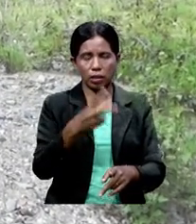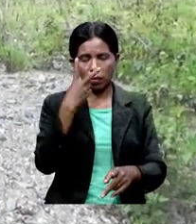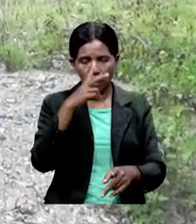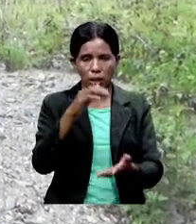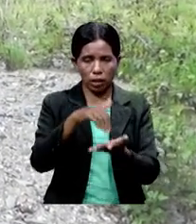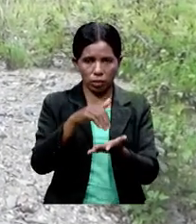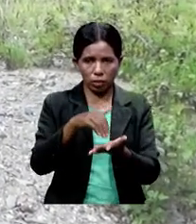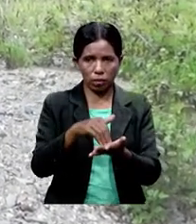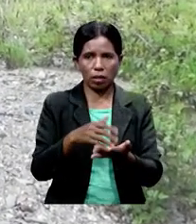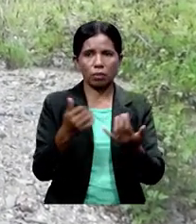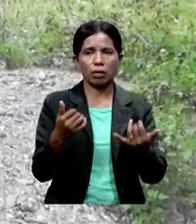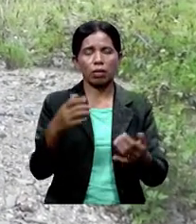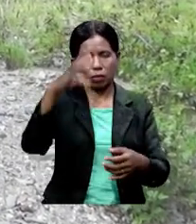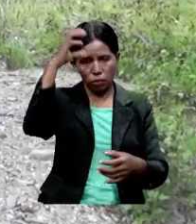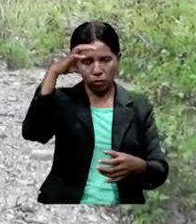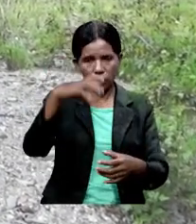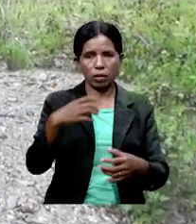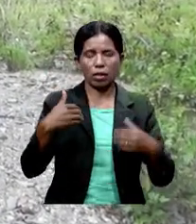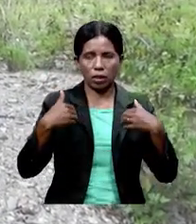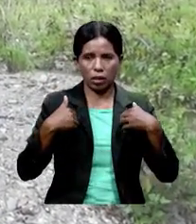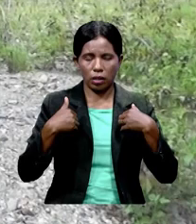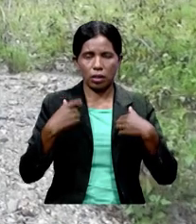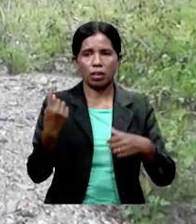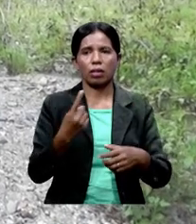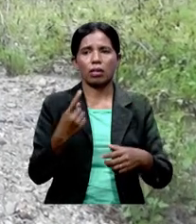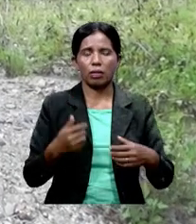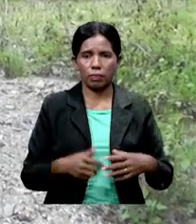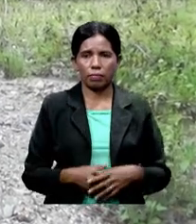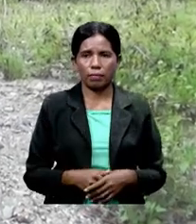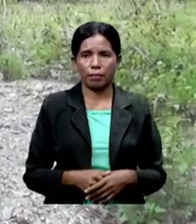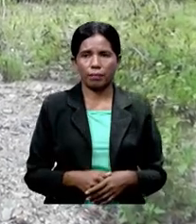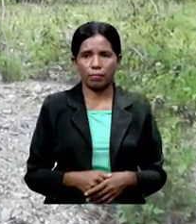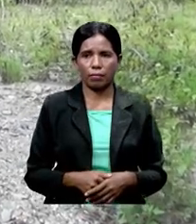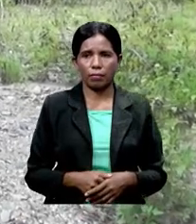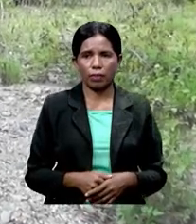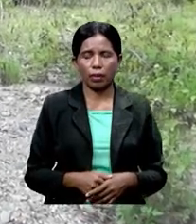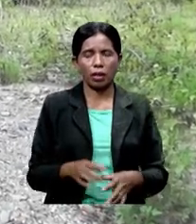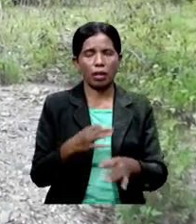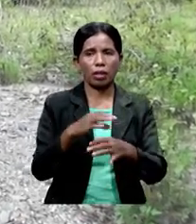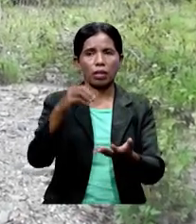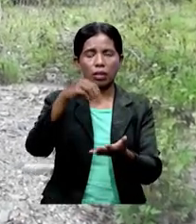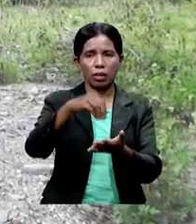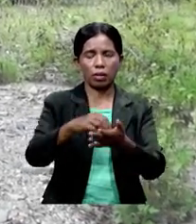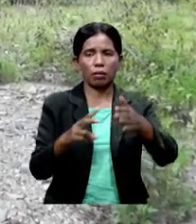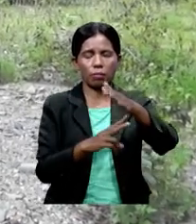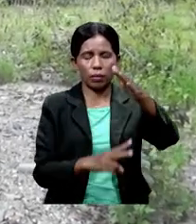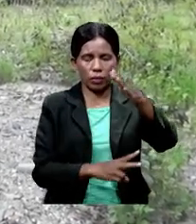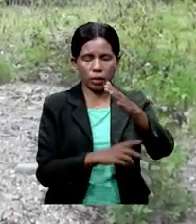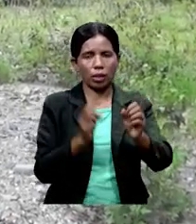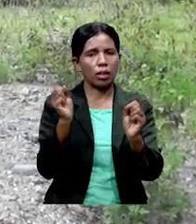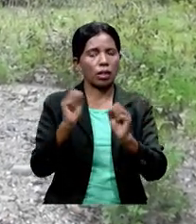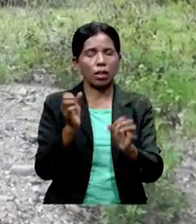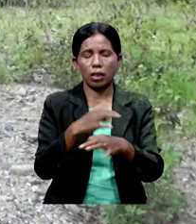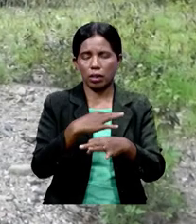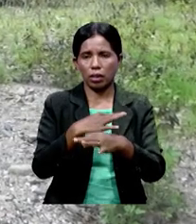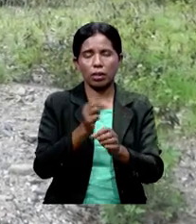daruma, agore ma daruma uda ben se ba senap naru to. Saya normalnya kalau tahu ponti, kalau tahu penahan rumah kan dene, dari